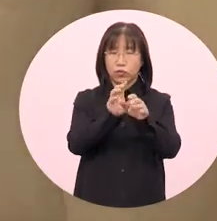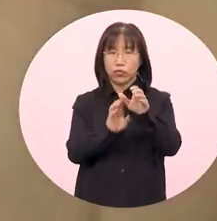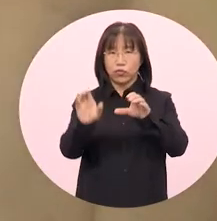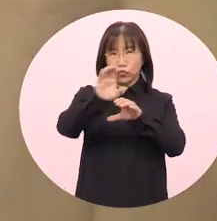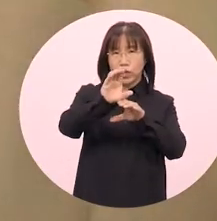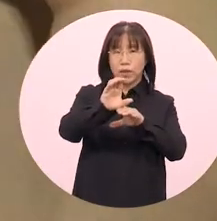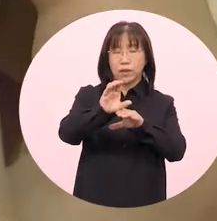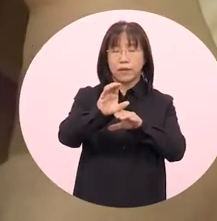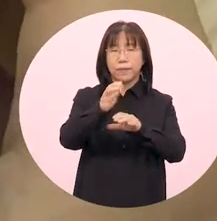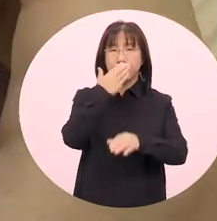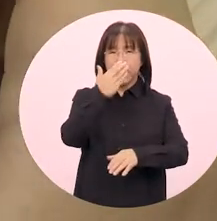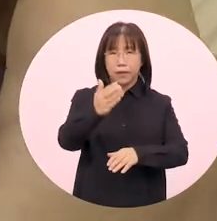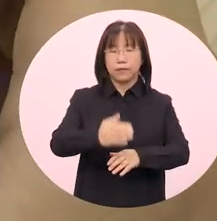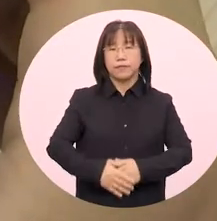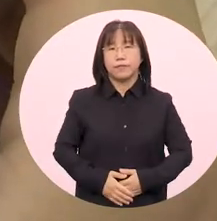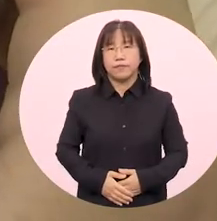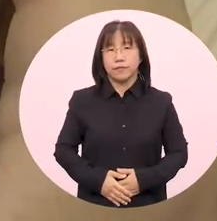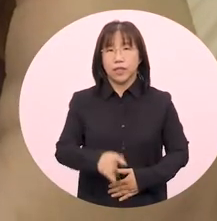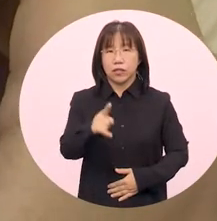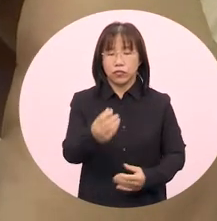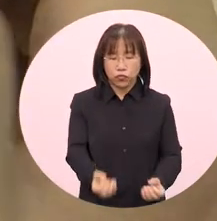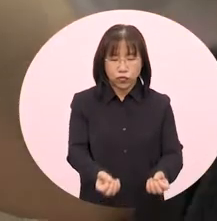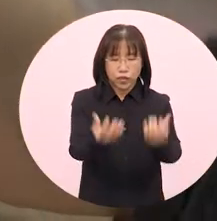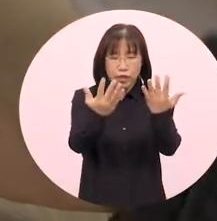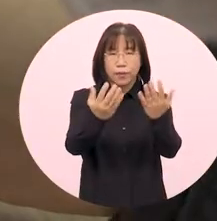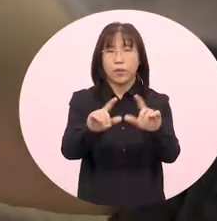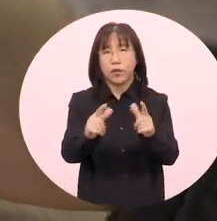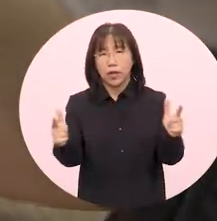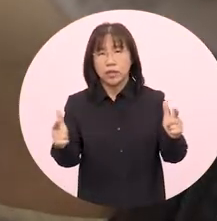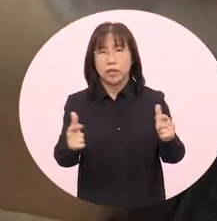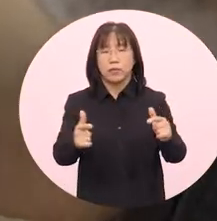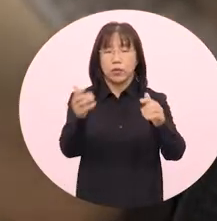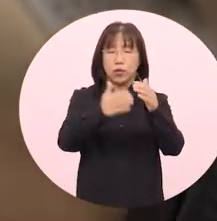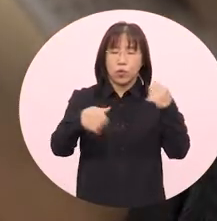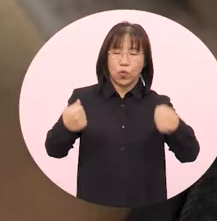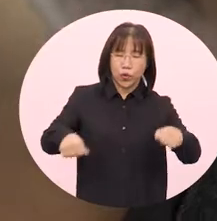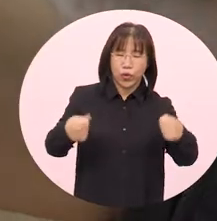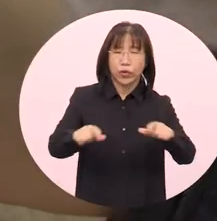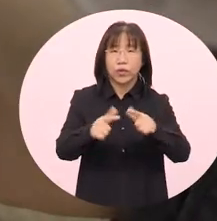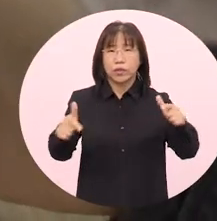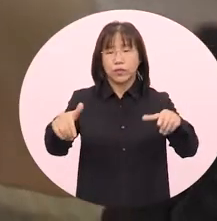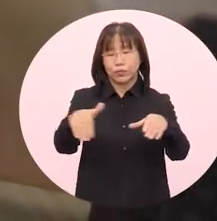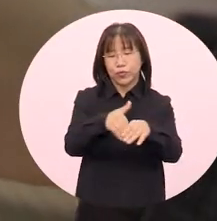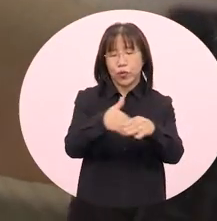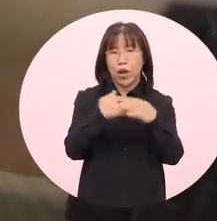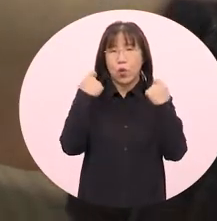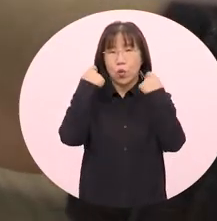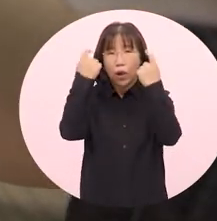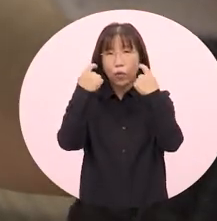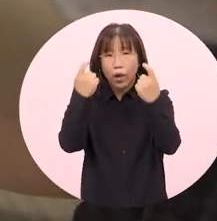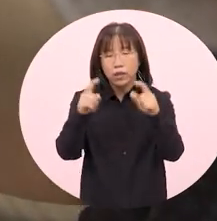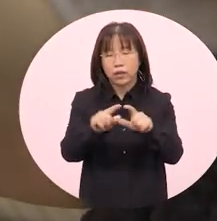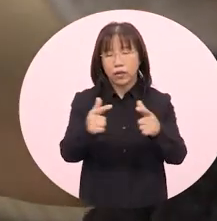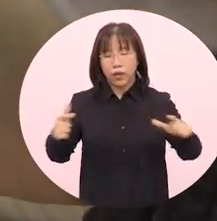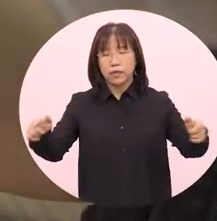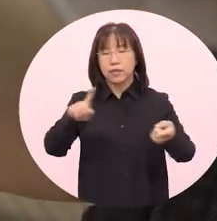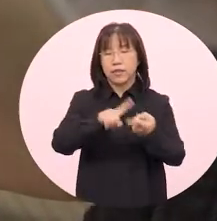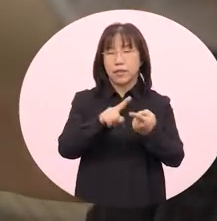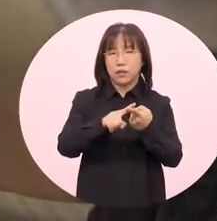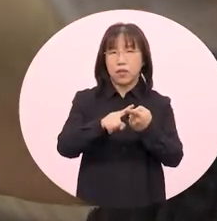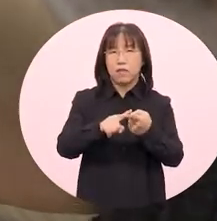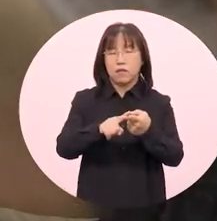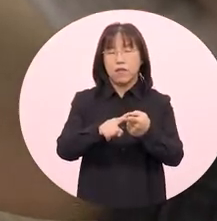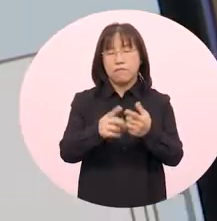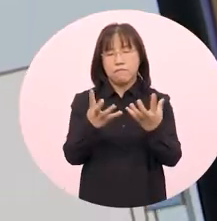됩니다. 채널에서는 동영상 이미지를 활용해 축제, 행사, 공연, 생활정보, 문화, 관광 등